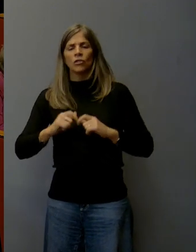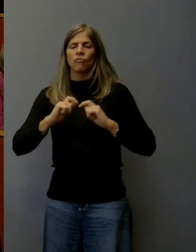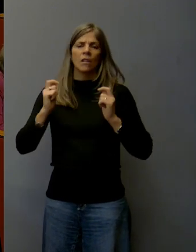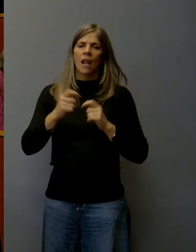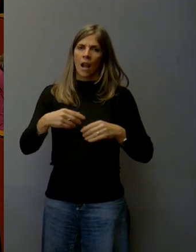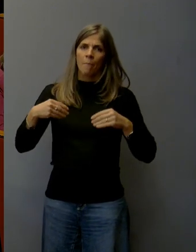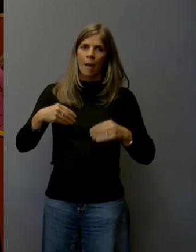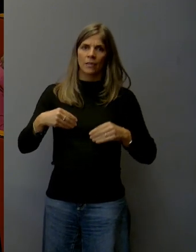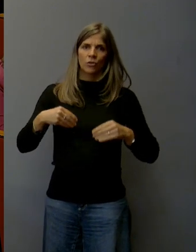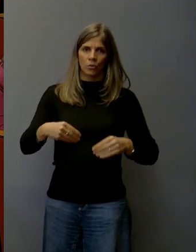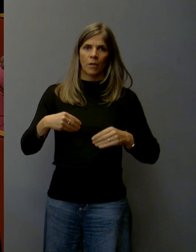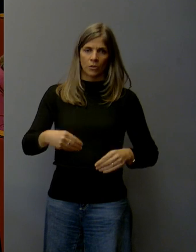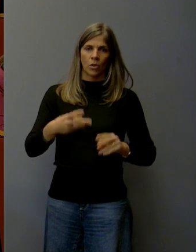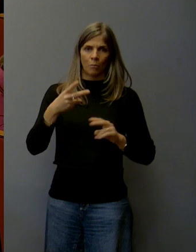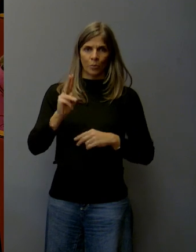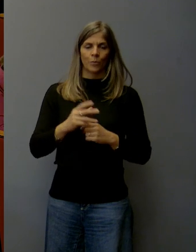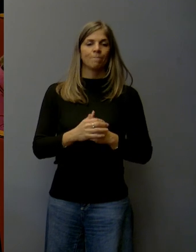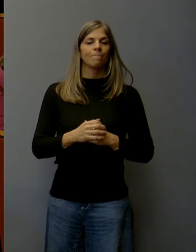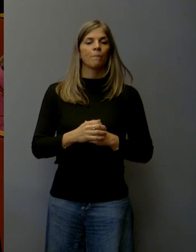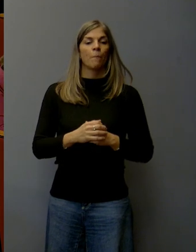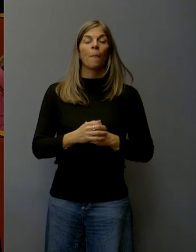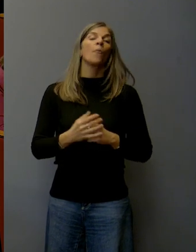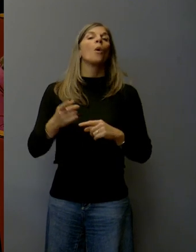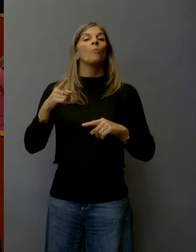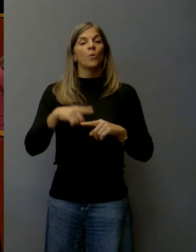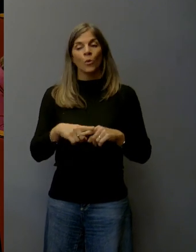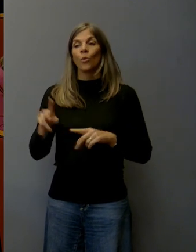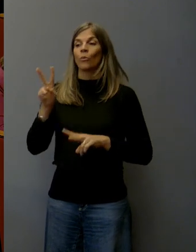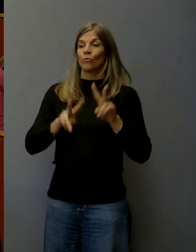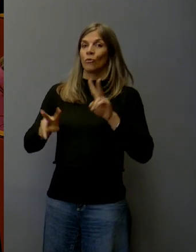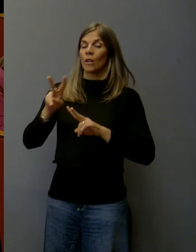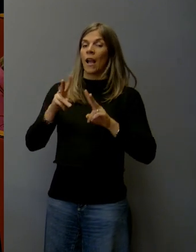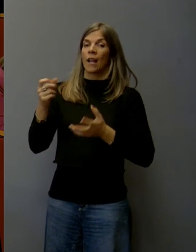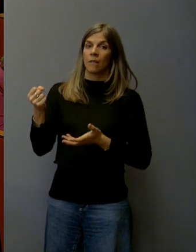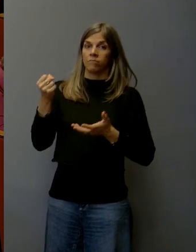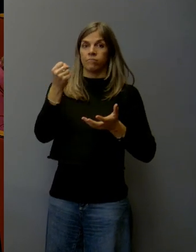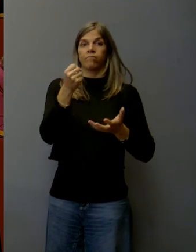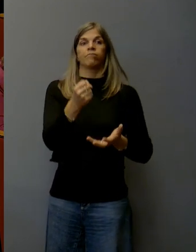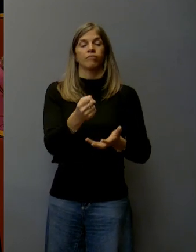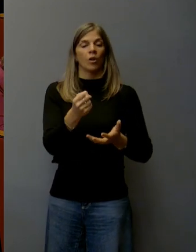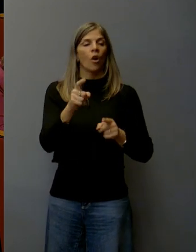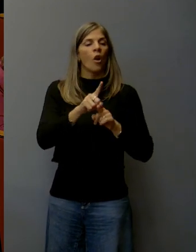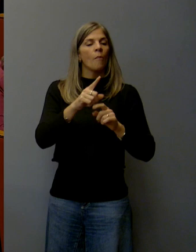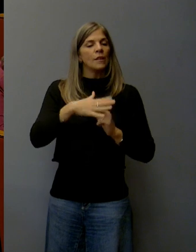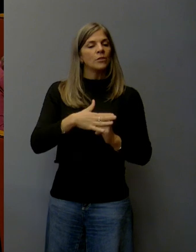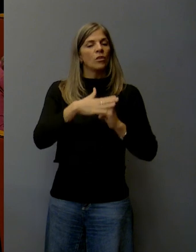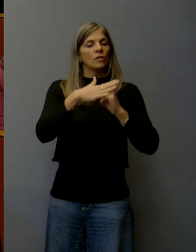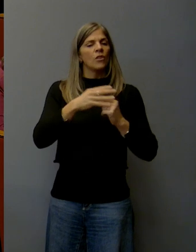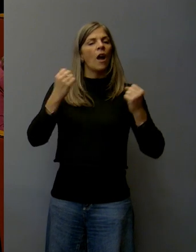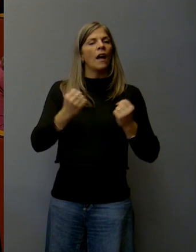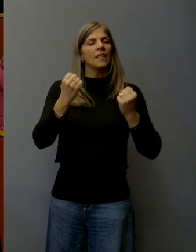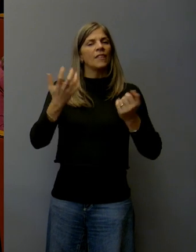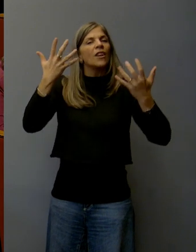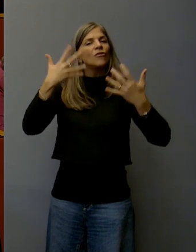generale così come ad individuare risorse per sostenere le iniziative già in essere nella nostra città